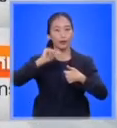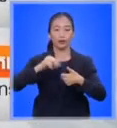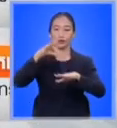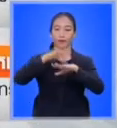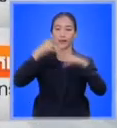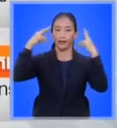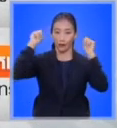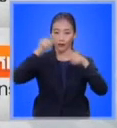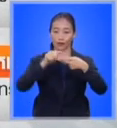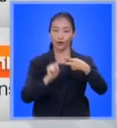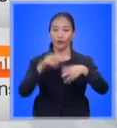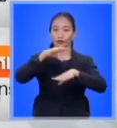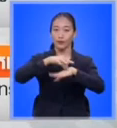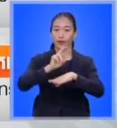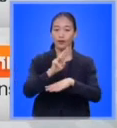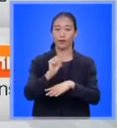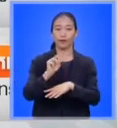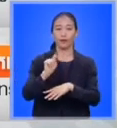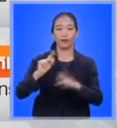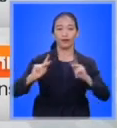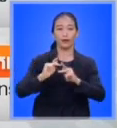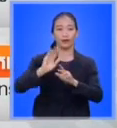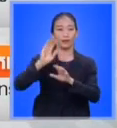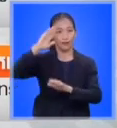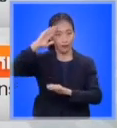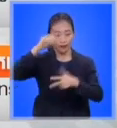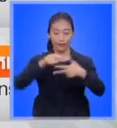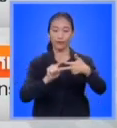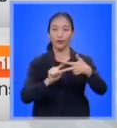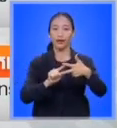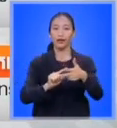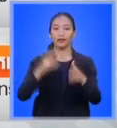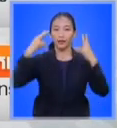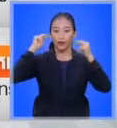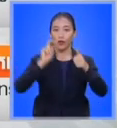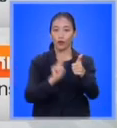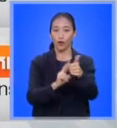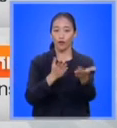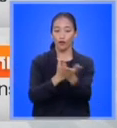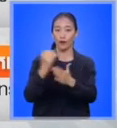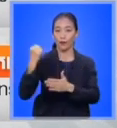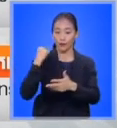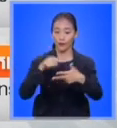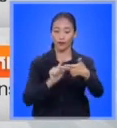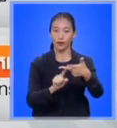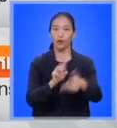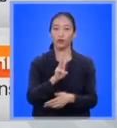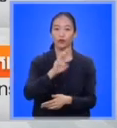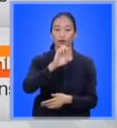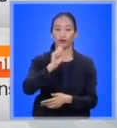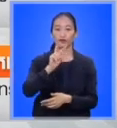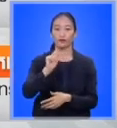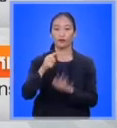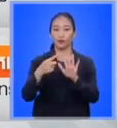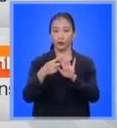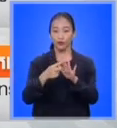และรัฐมนตรีว่าการกระทรวงกลาโหมพลเอกประวิตรวงษ์สุวรรณรองนายกรัฐมนตรีฝ่ายความมั่นคงนายวิษณุเครืองามรองนายกรัฐ